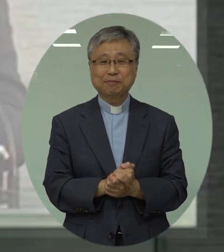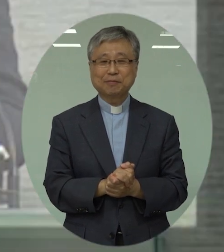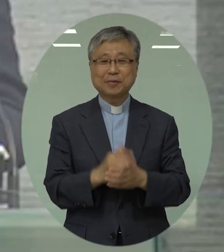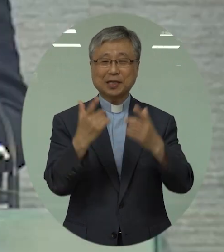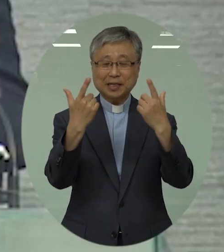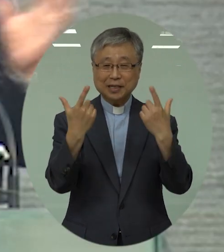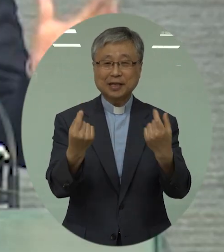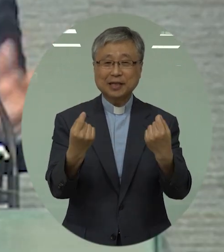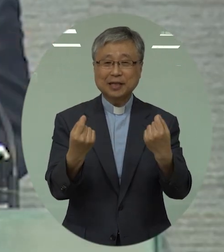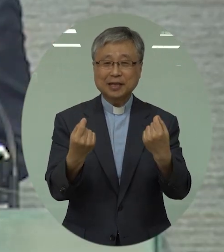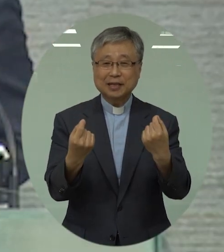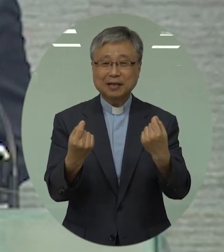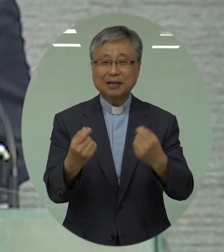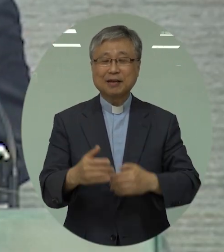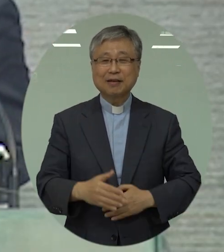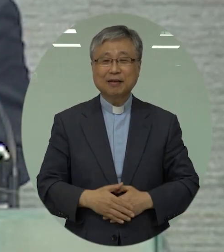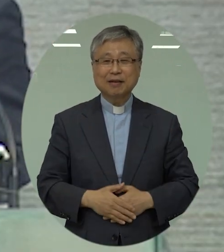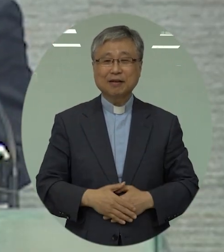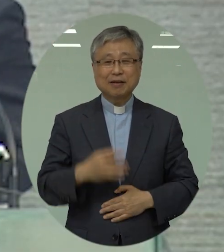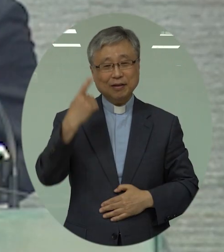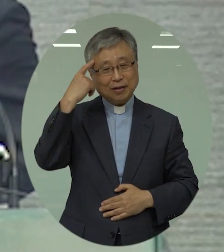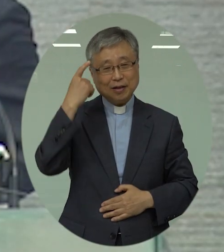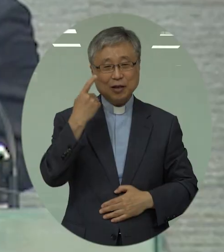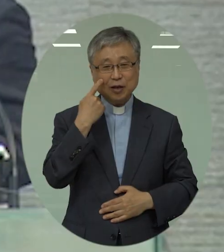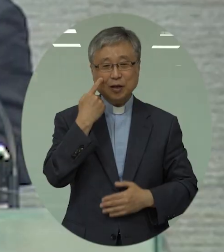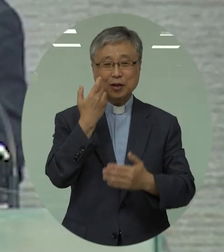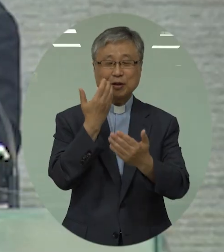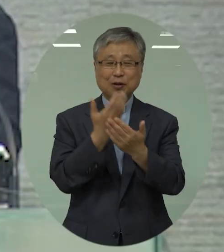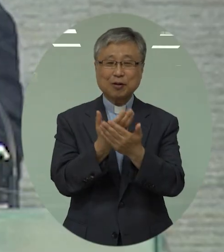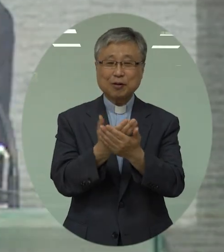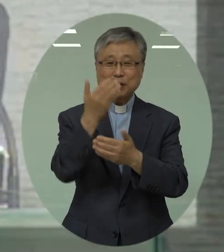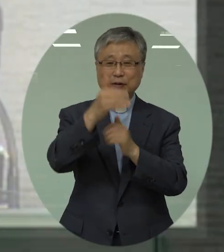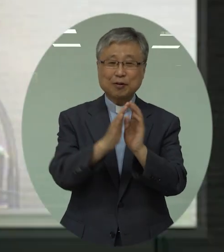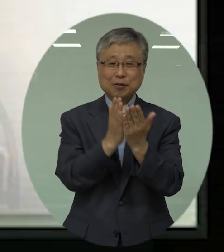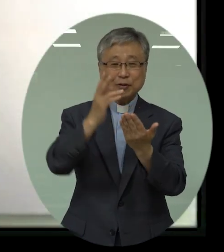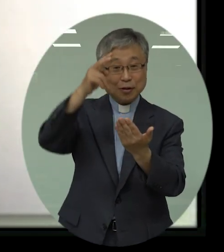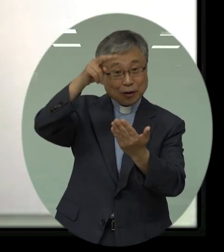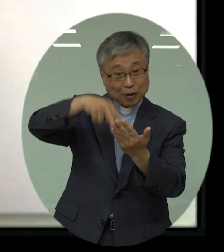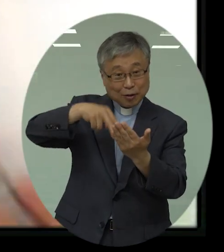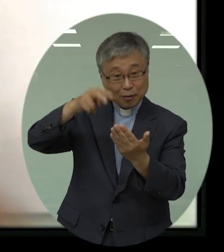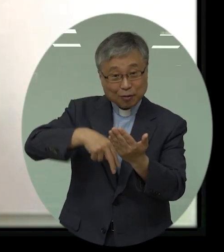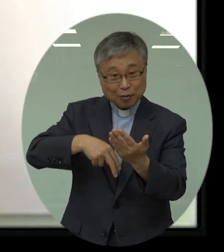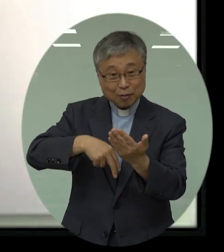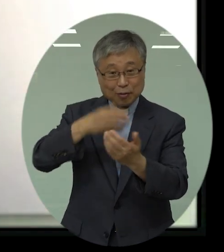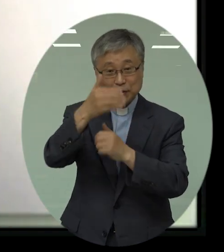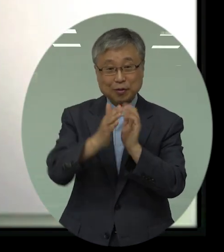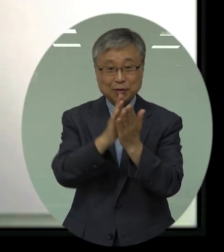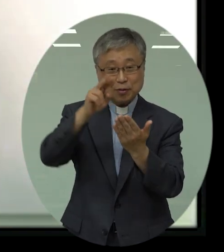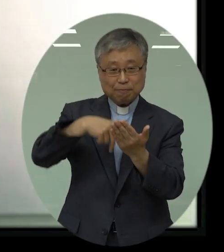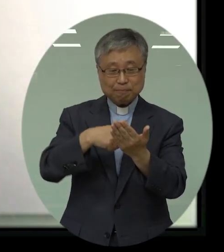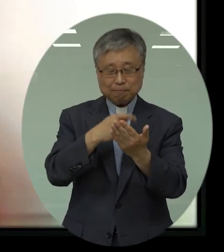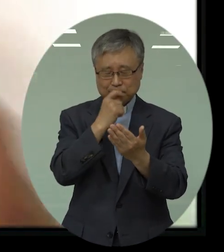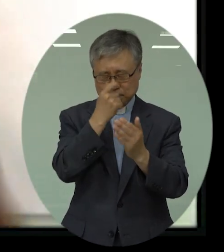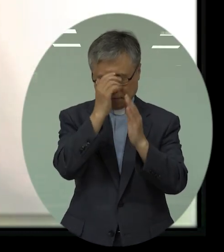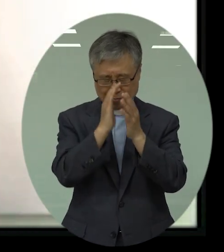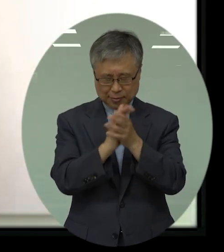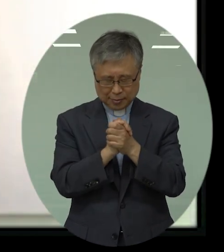제가 이게 생각해 보세요. 성경 읽고 읽은 성경 갖고